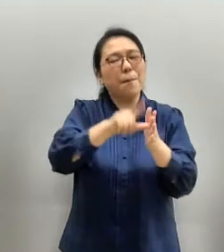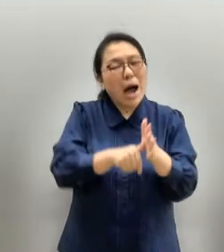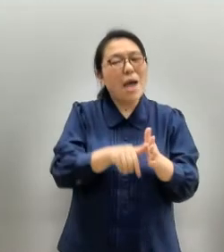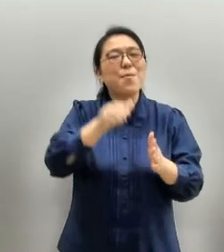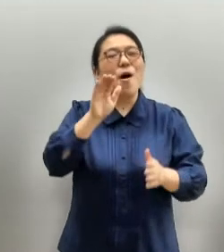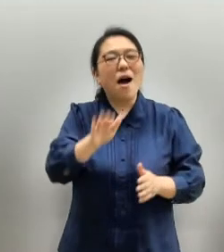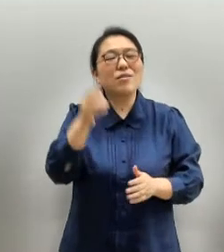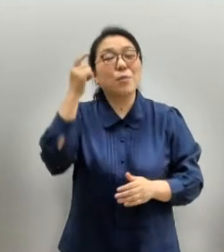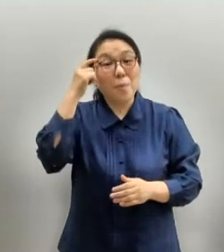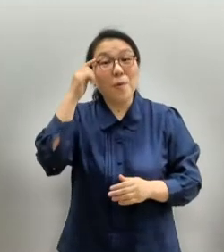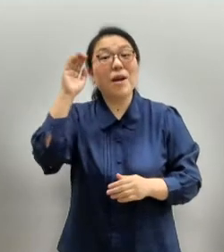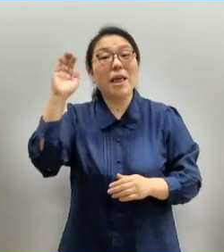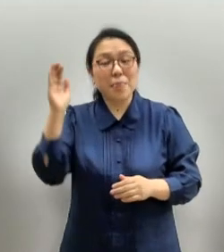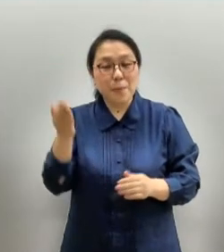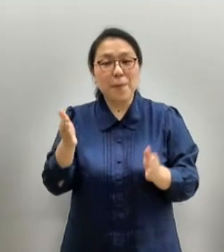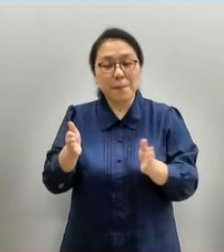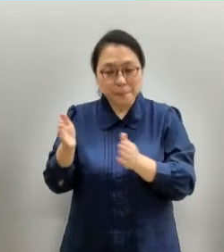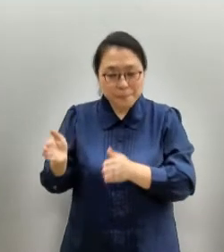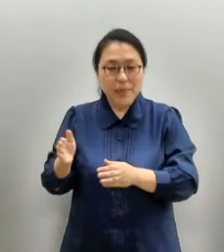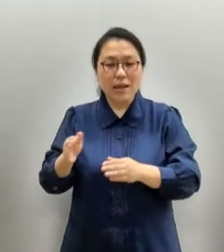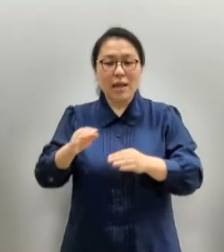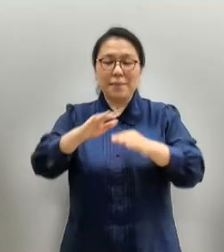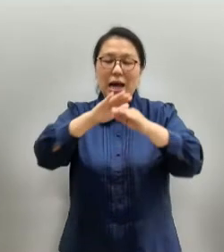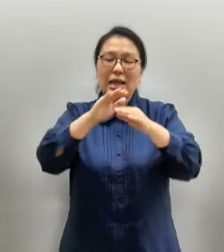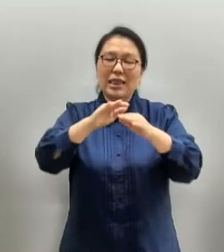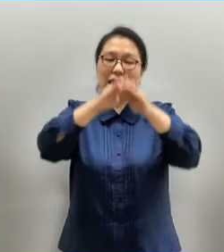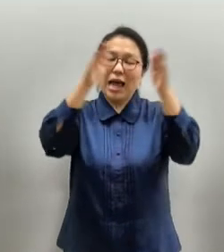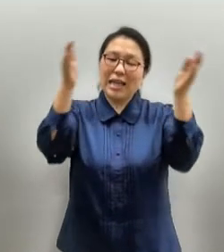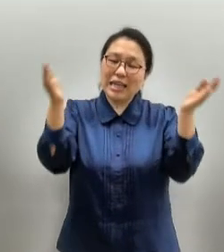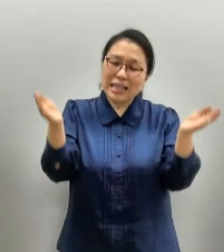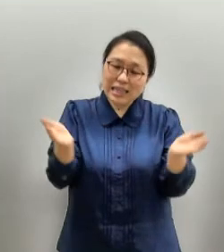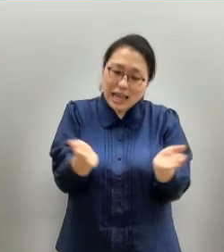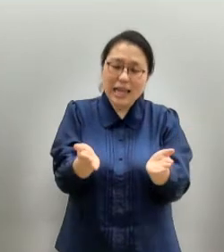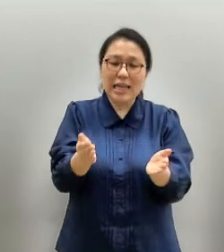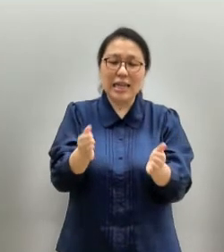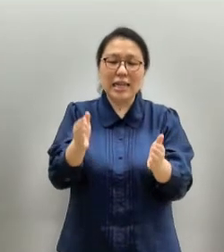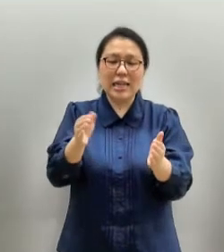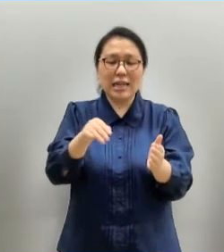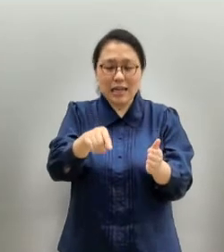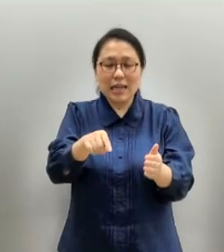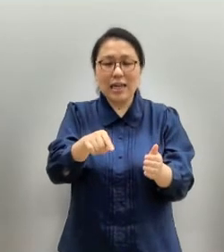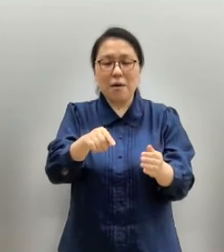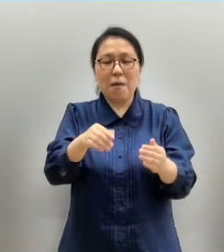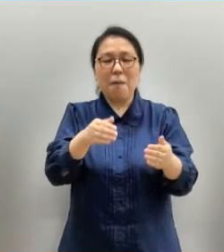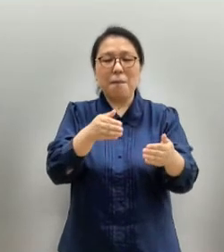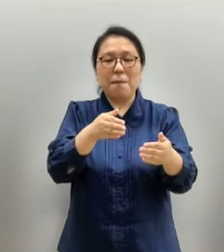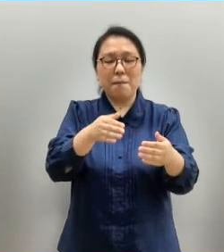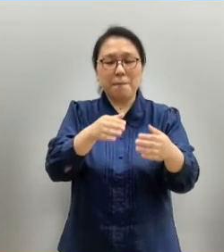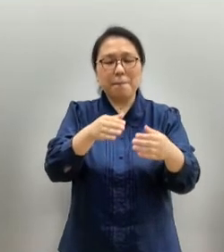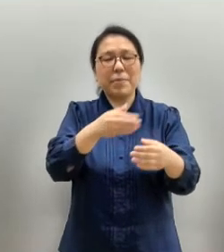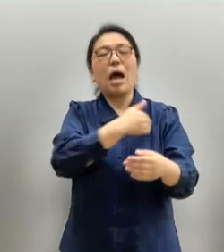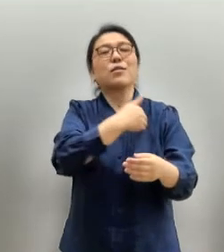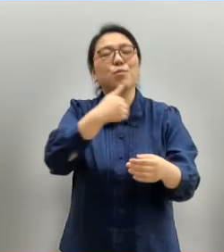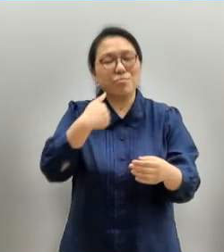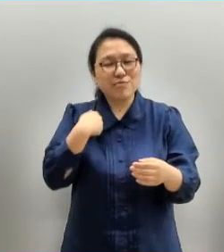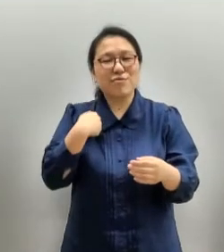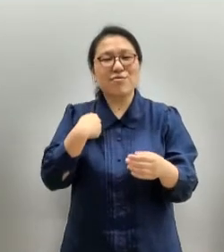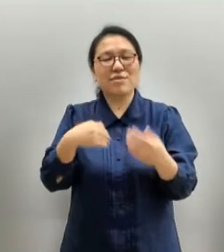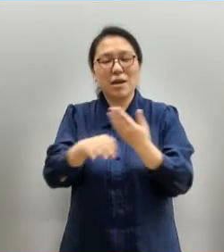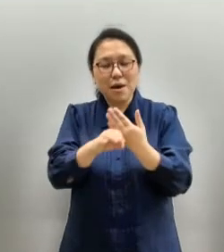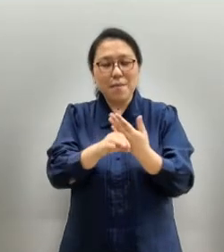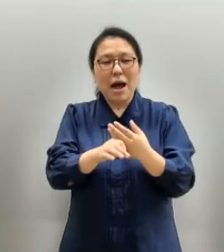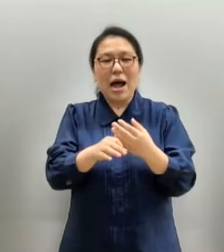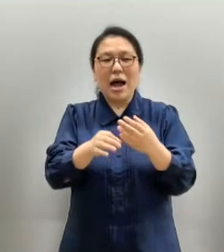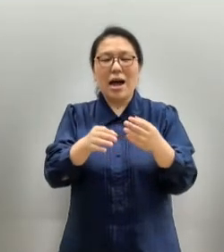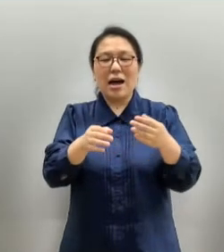こう把握が網をかけられていてですね、安全な場合にはですね、その学童クラブだとかそういう業